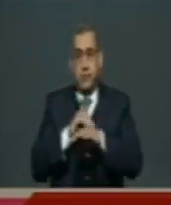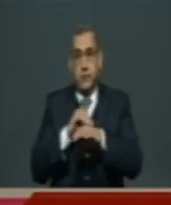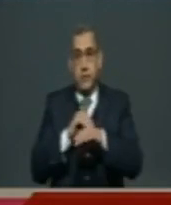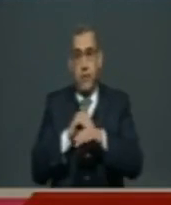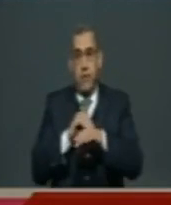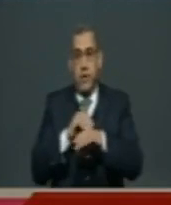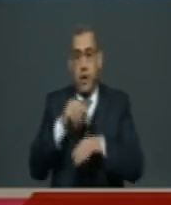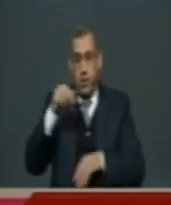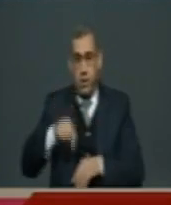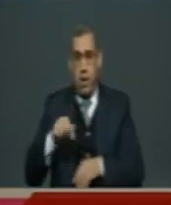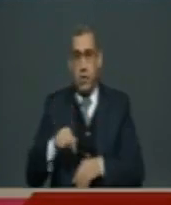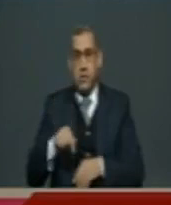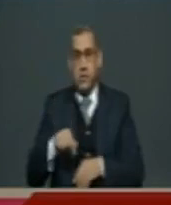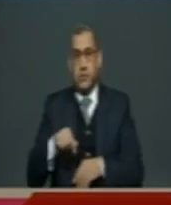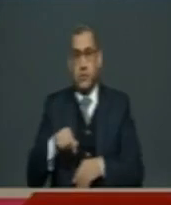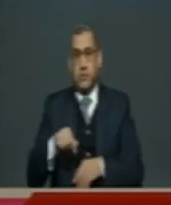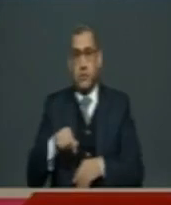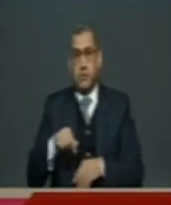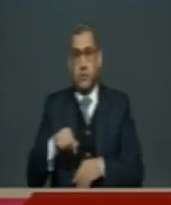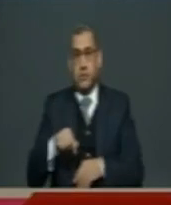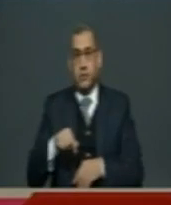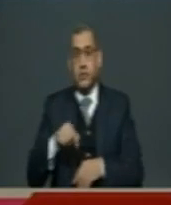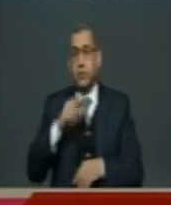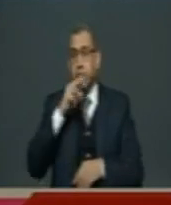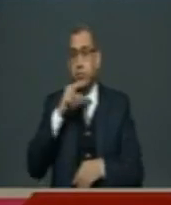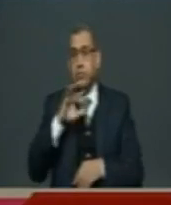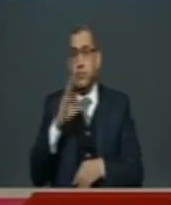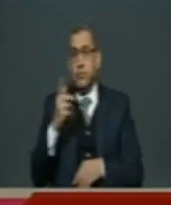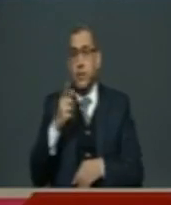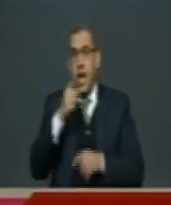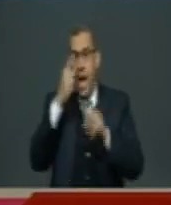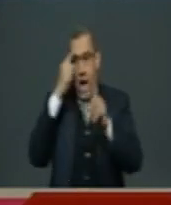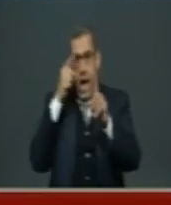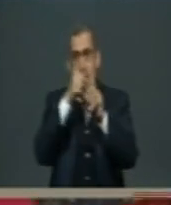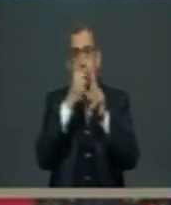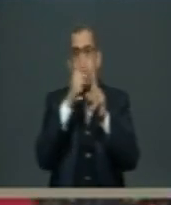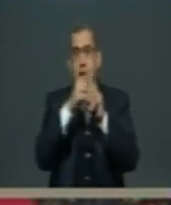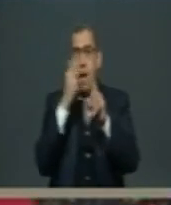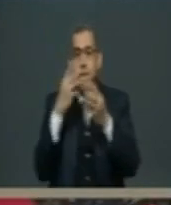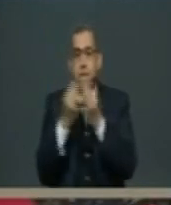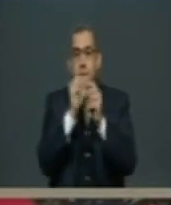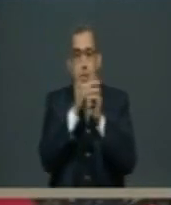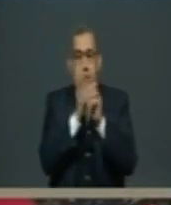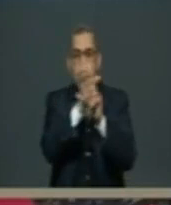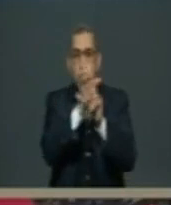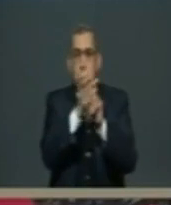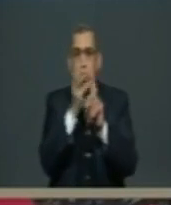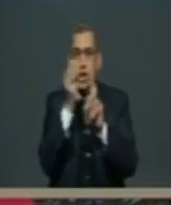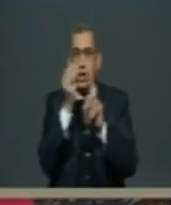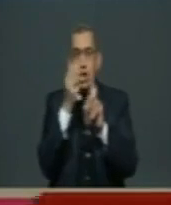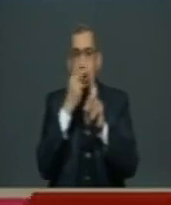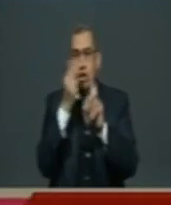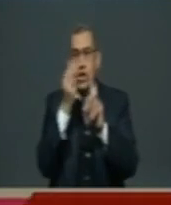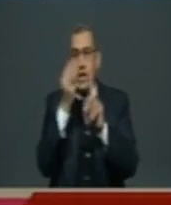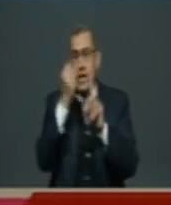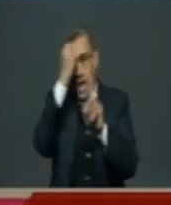النهارده يعني ده بيتكلم عنده هو تبعه هو 20-30 الف منفذ